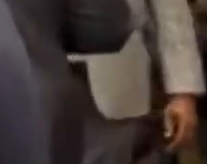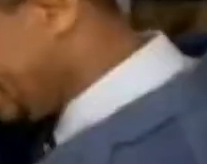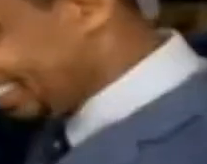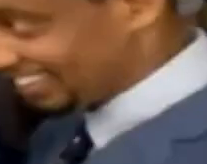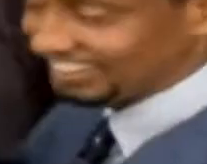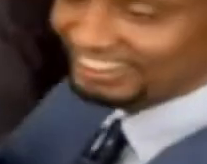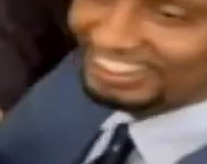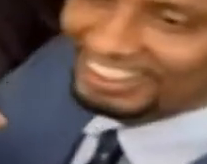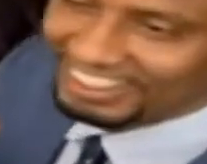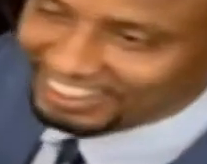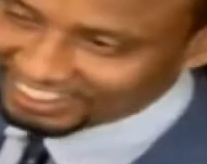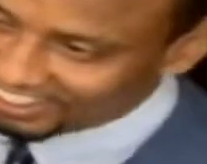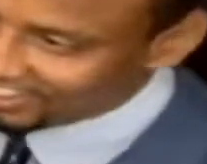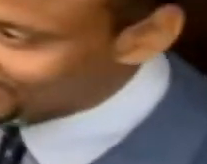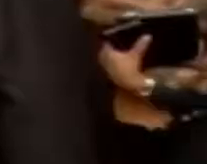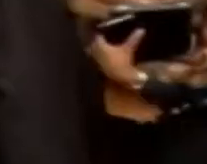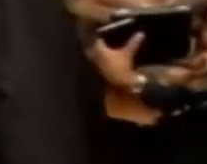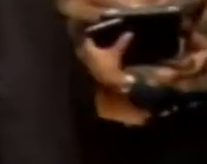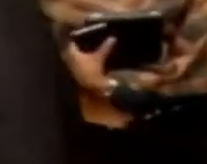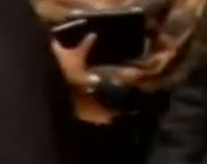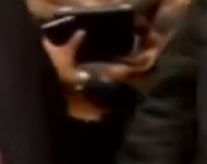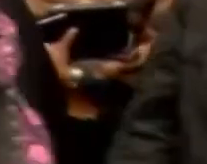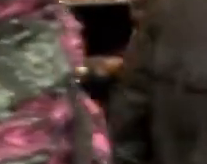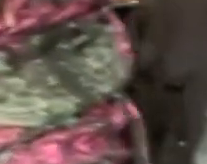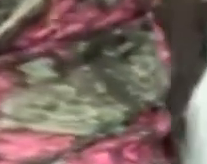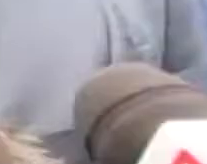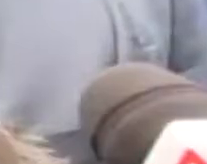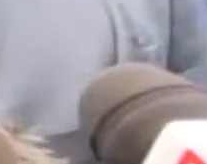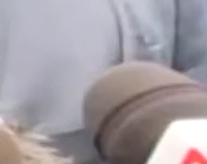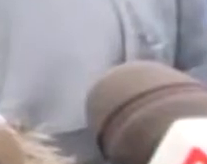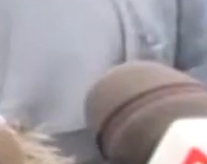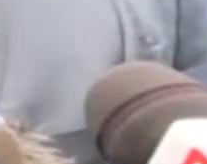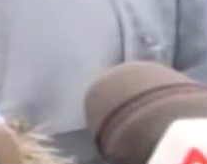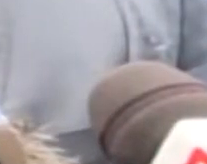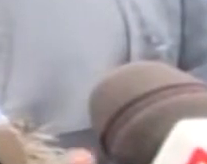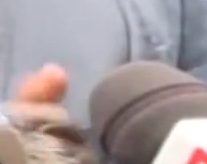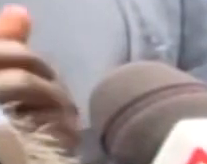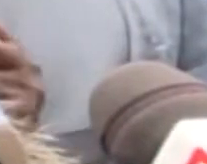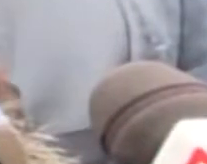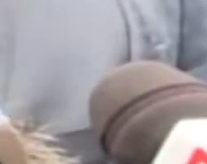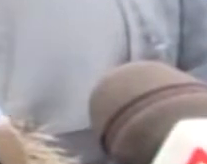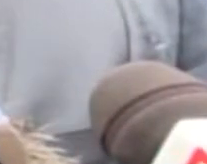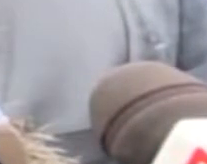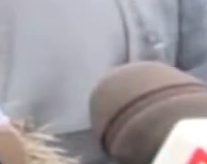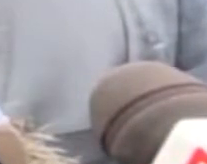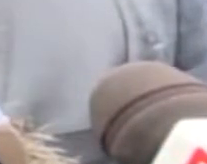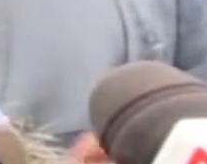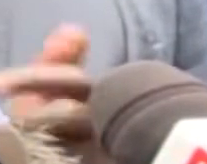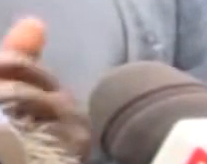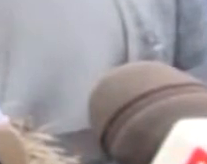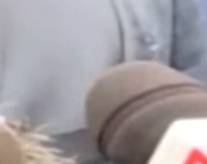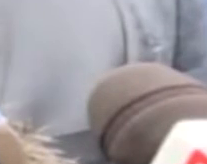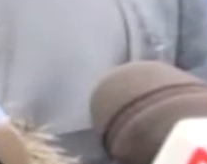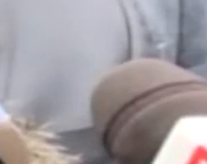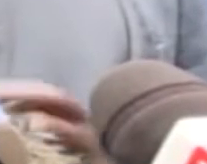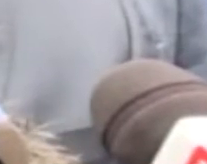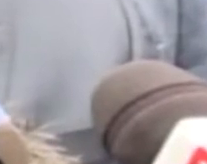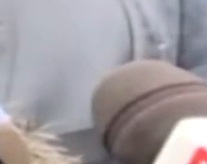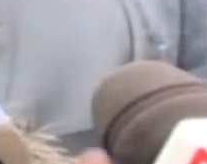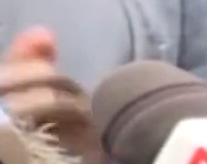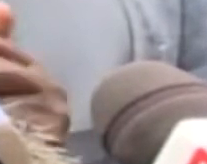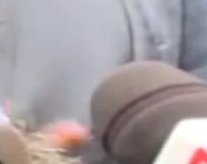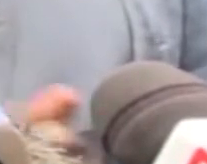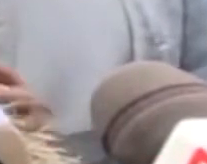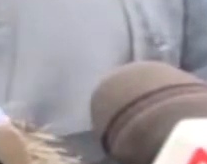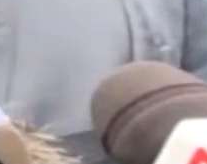kwa halmashauri ya uuzaji wa mifugo yatashughulikiwa. This document is meant to